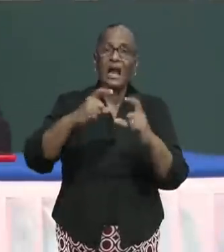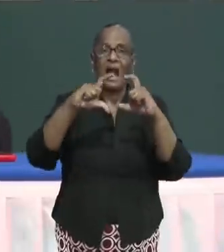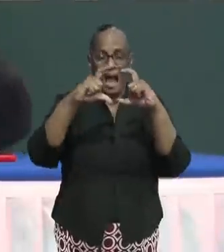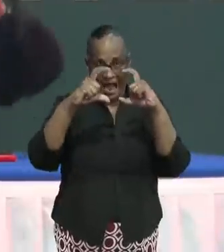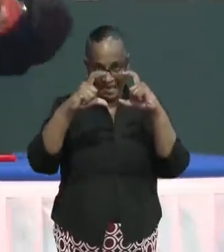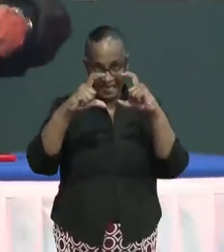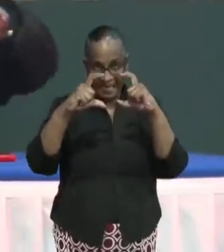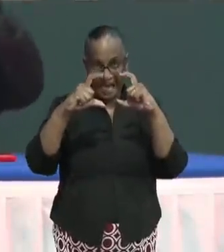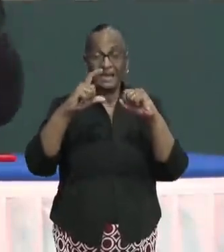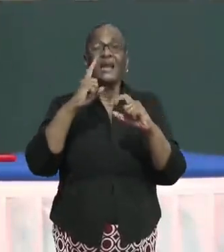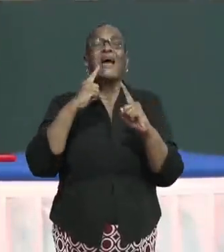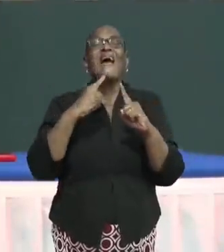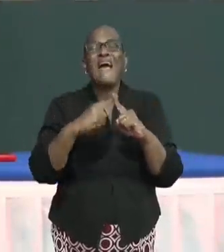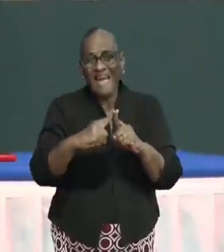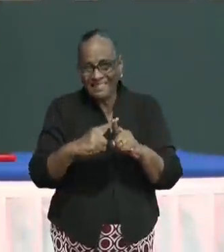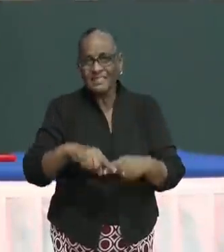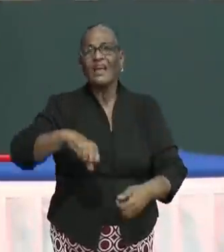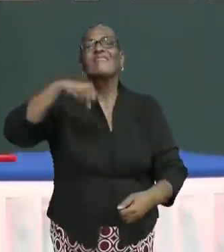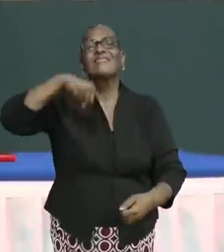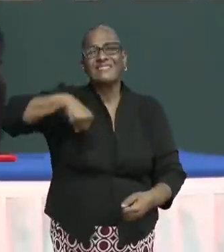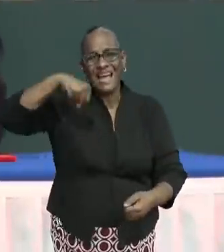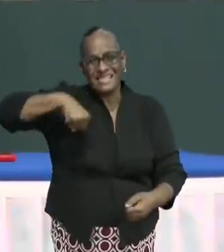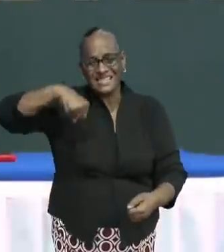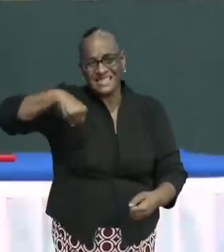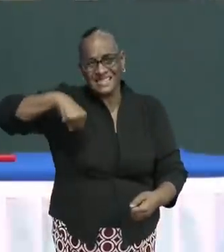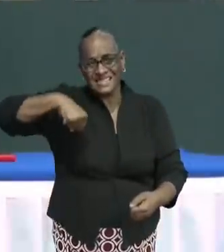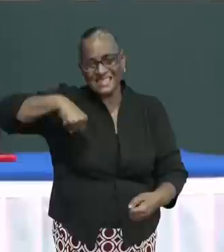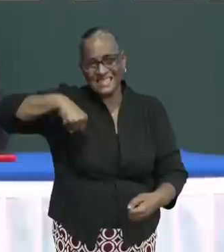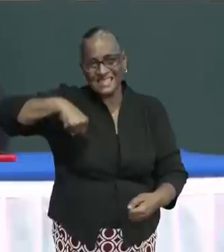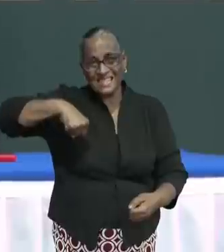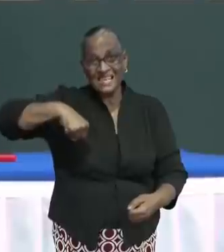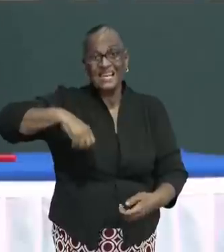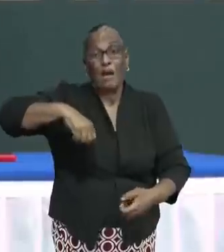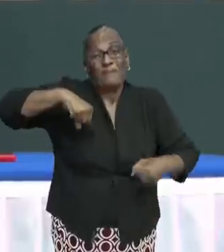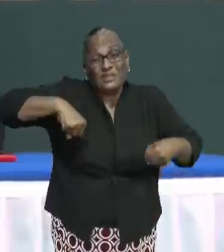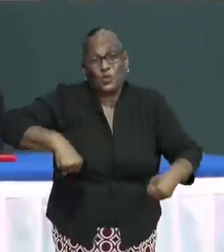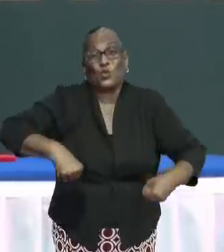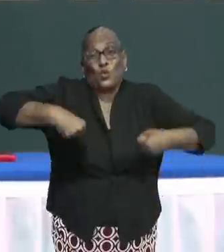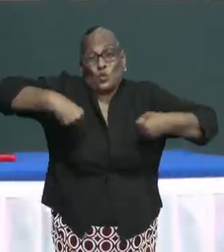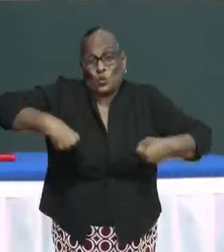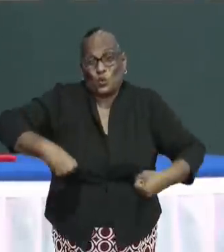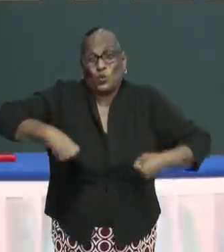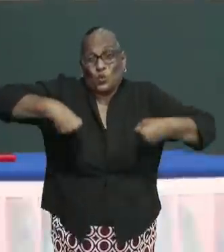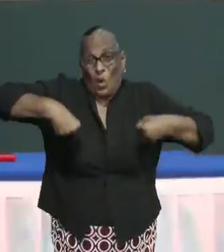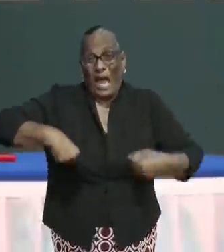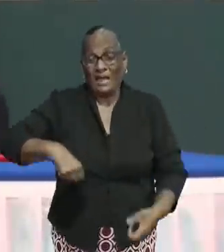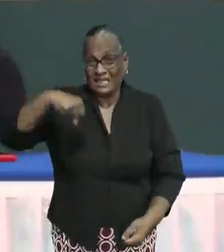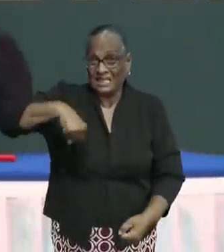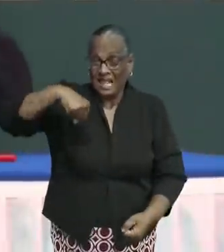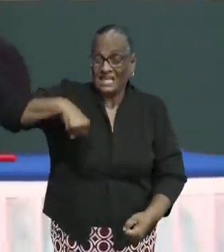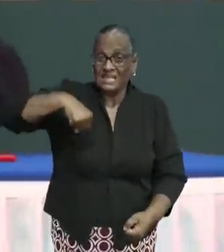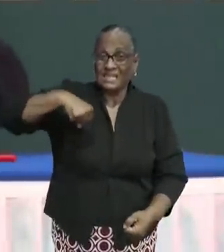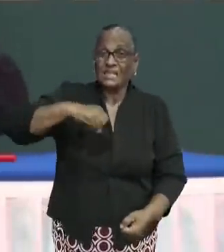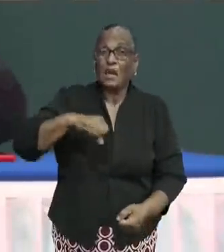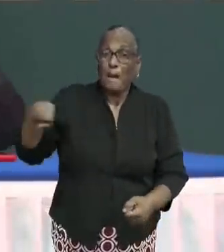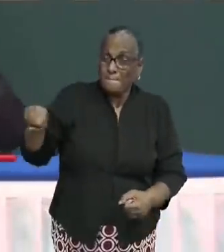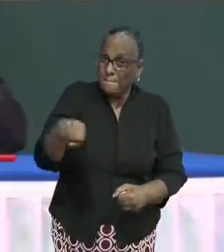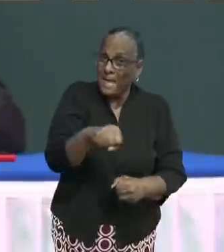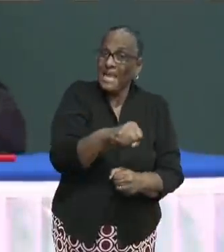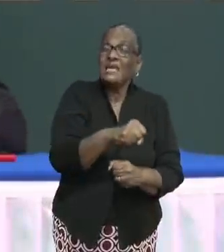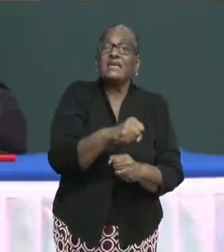karta nam wan tas wat usab ikba de san hebie nam wan tas dan